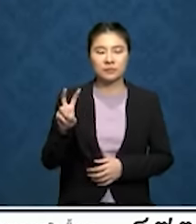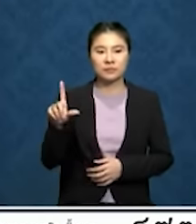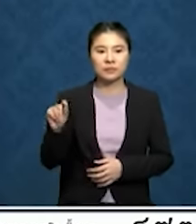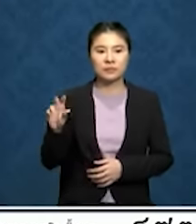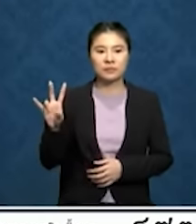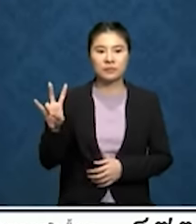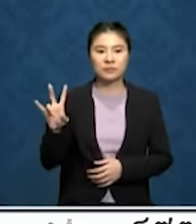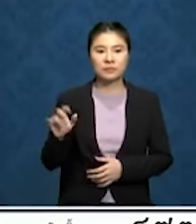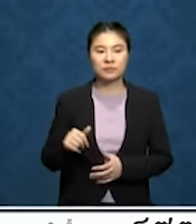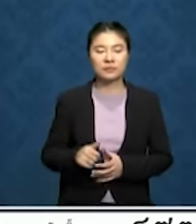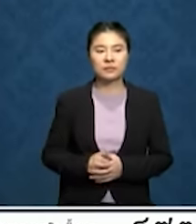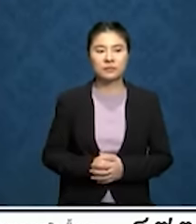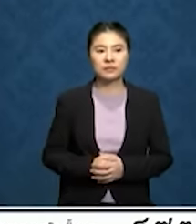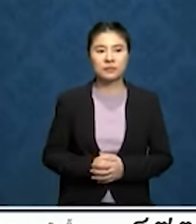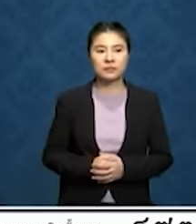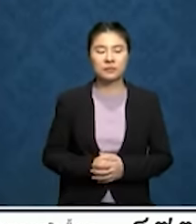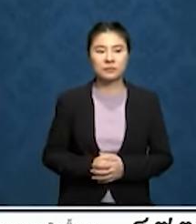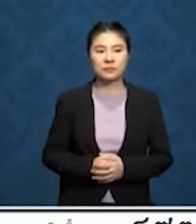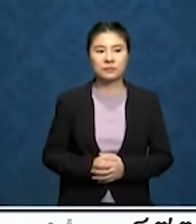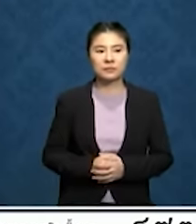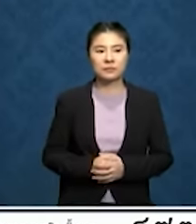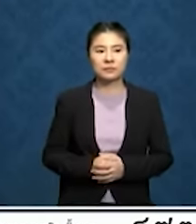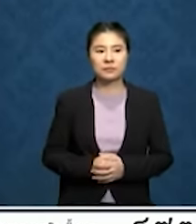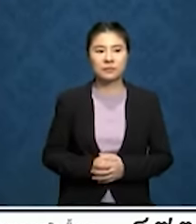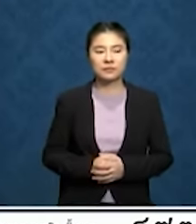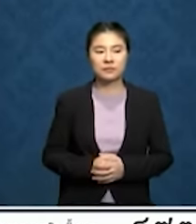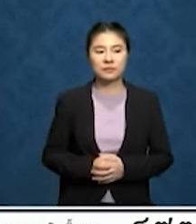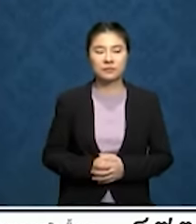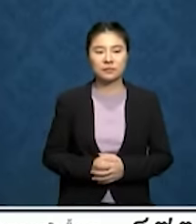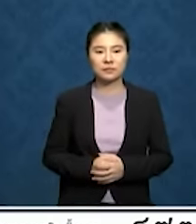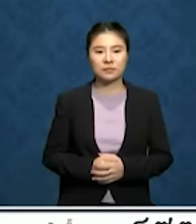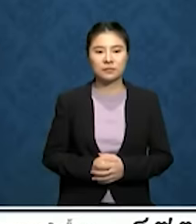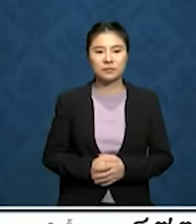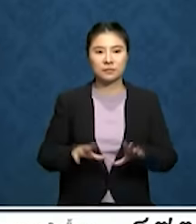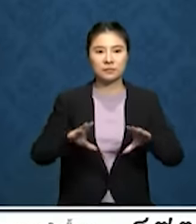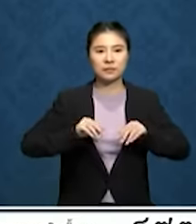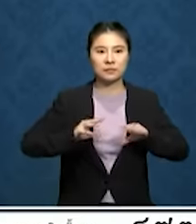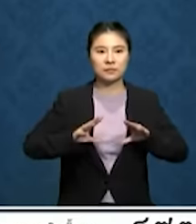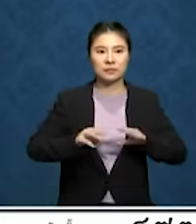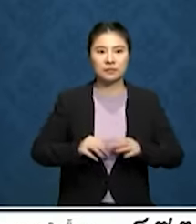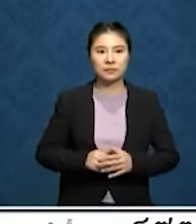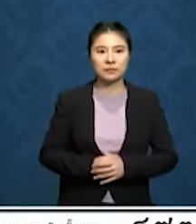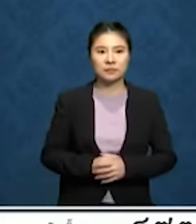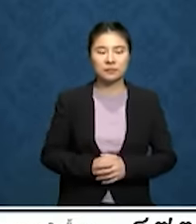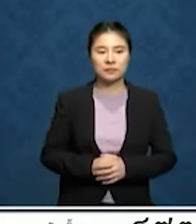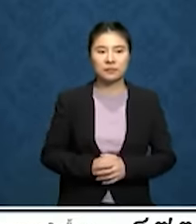227นายปิยชาติรุจิพรวสิน ไม่เห็นชอบครับ